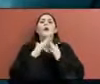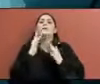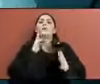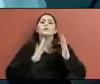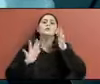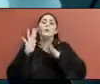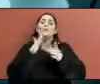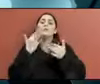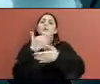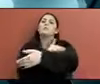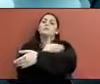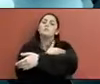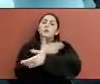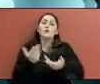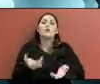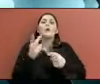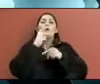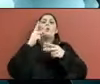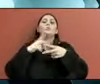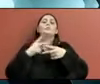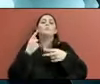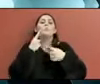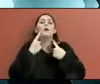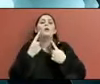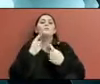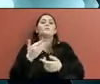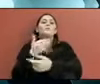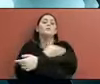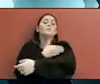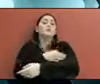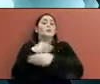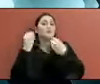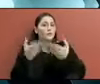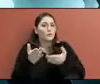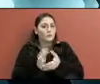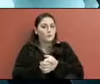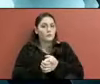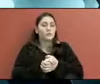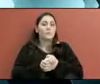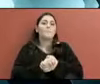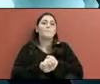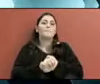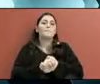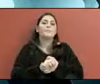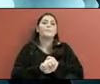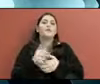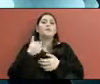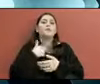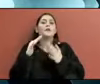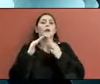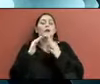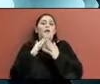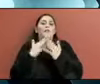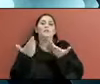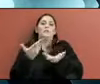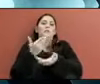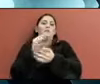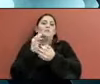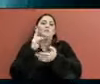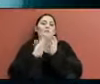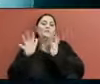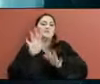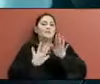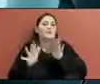hizmeti, öz bakım hizmeti veriyoruz. Evet. Bu noktada biz ev temizliğinde de tam saha